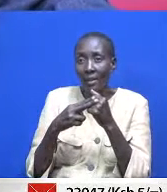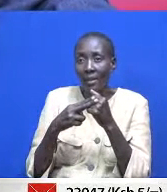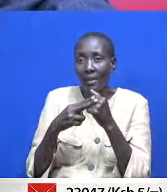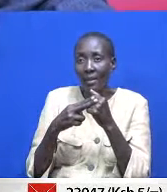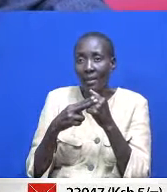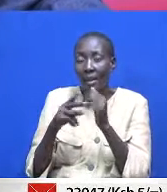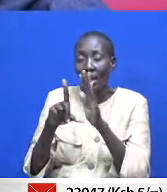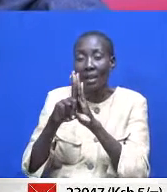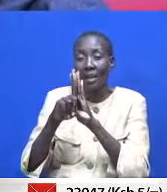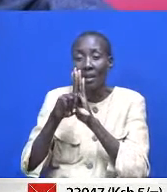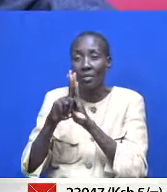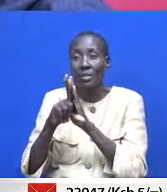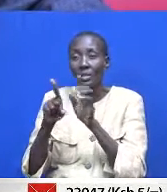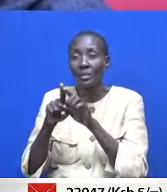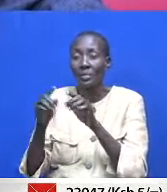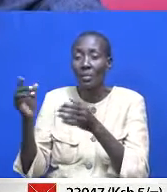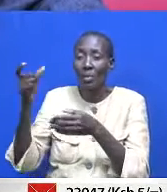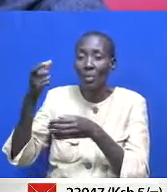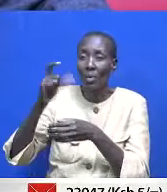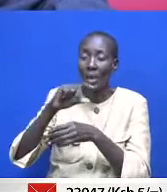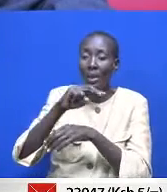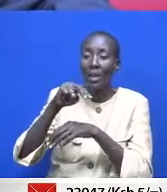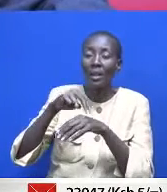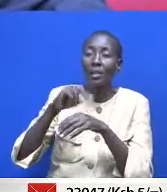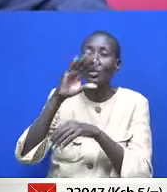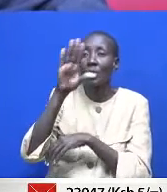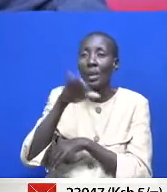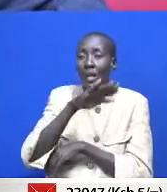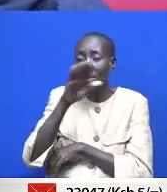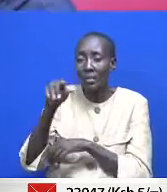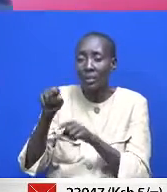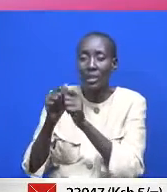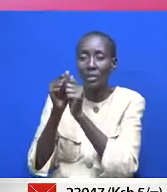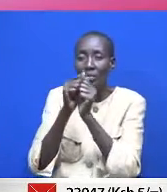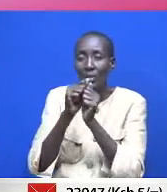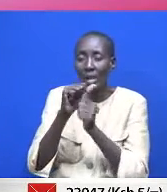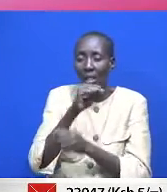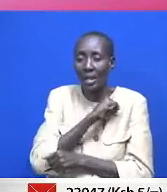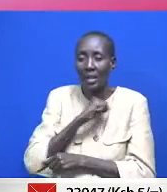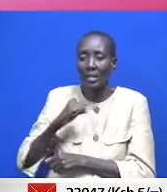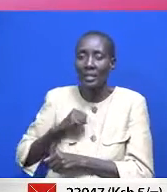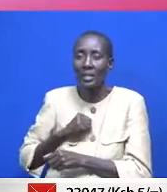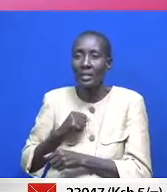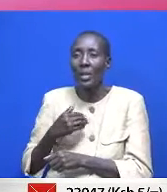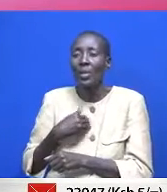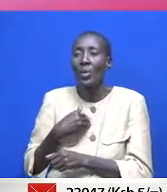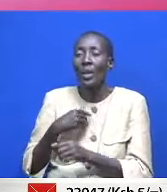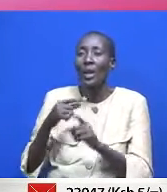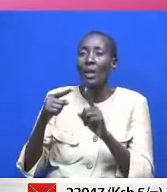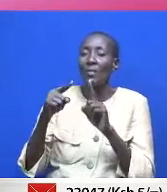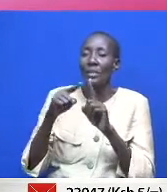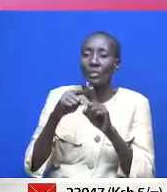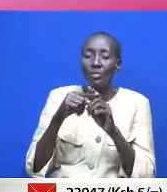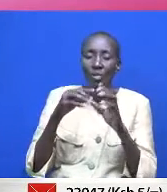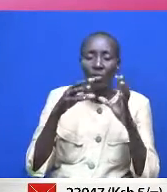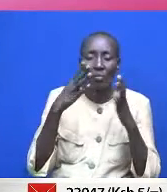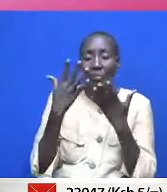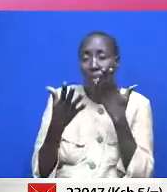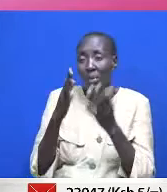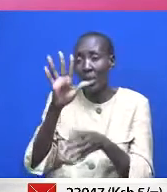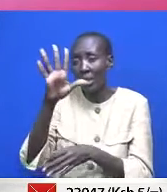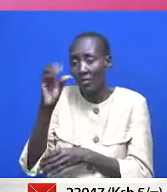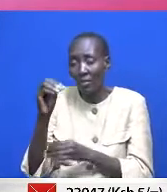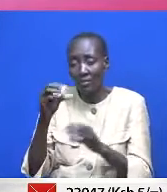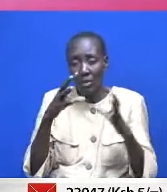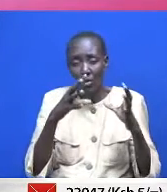National Assembly na bunge la taifa, alafu uongeze Senate. Sasa karibu tuna vikundi karibu 50 ambao wanafanya